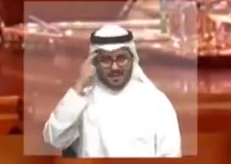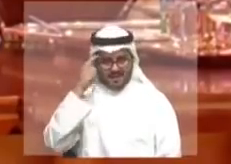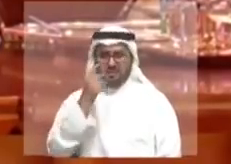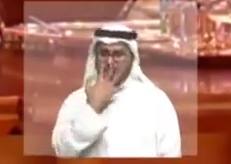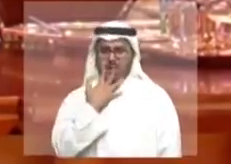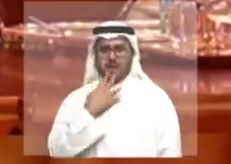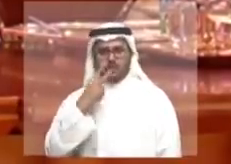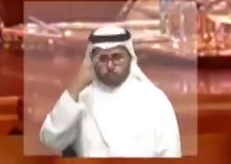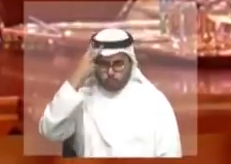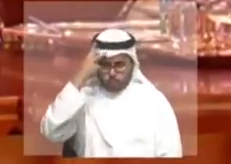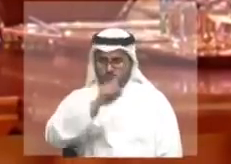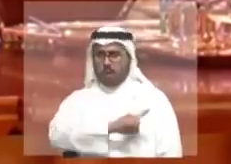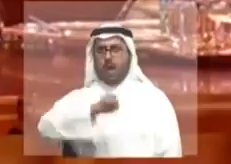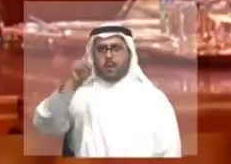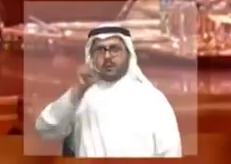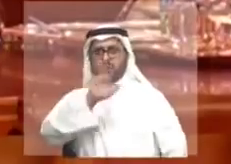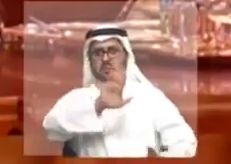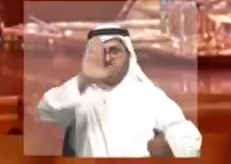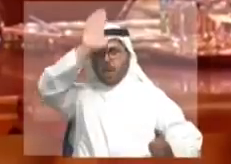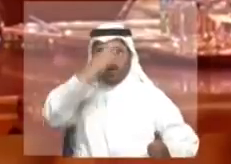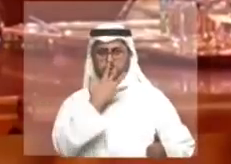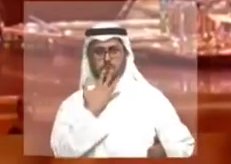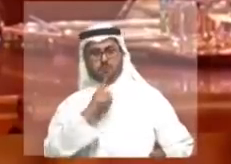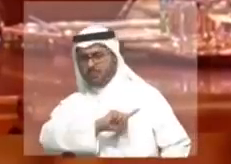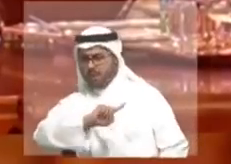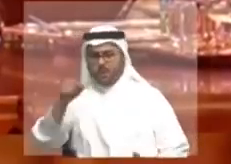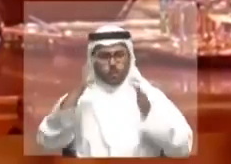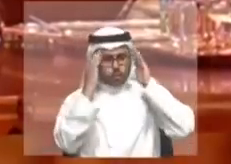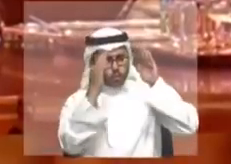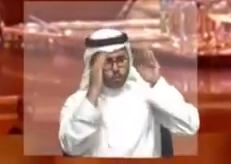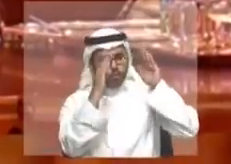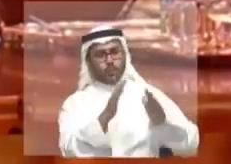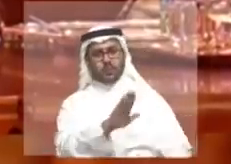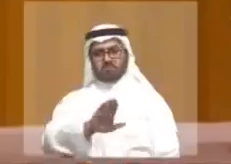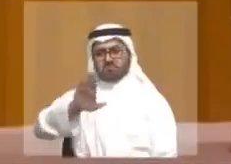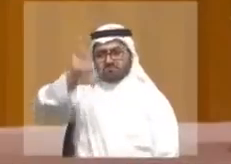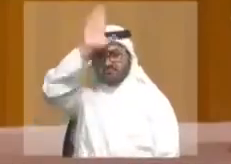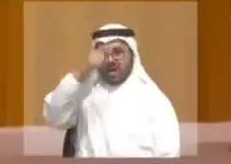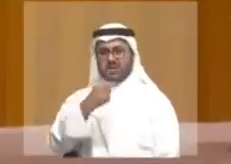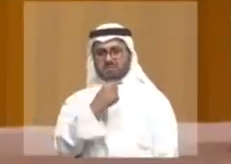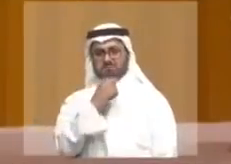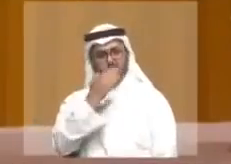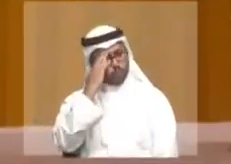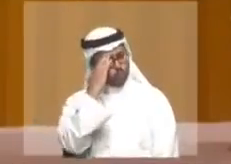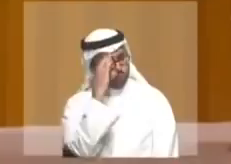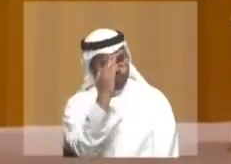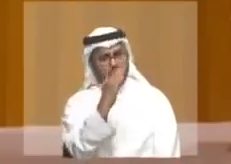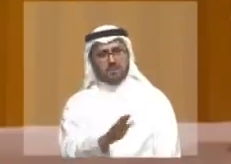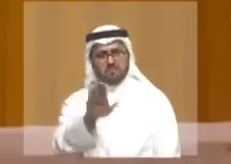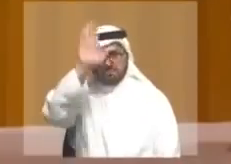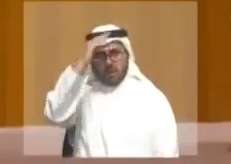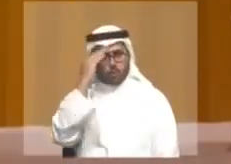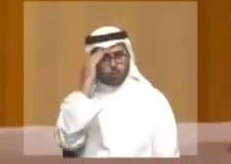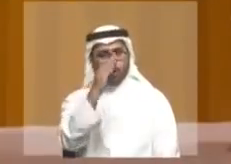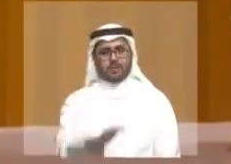ليس غريباً عن جلالته، فالشكر والتقدير لكم صاحب الجلالة،